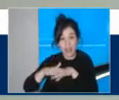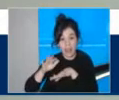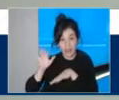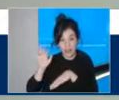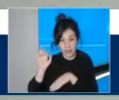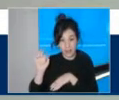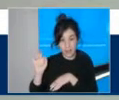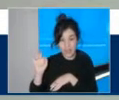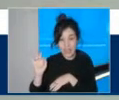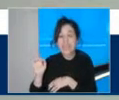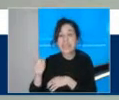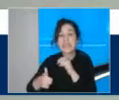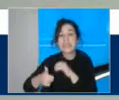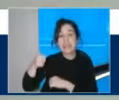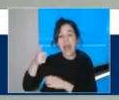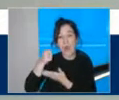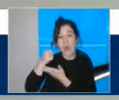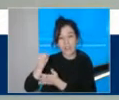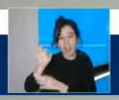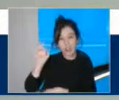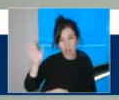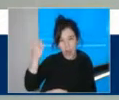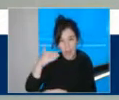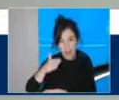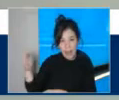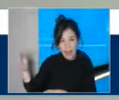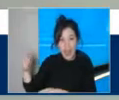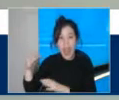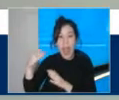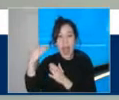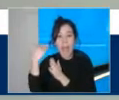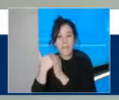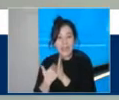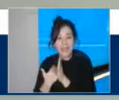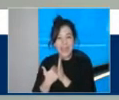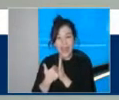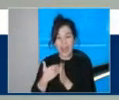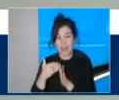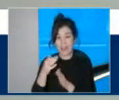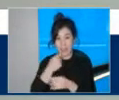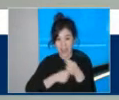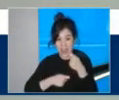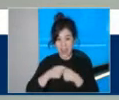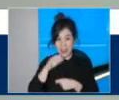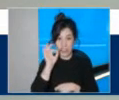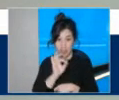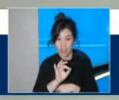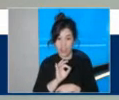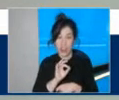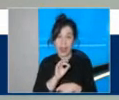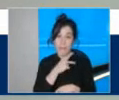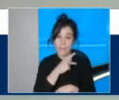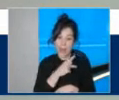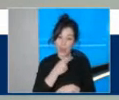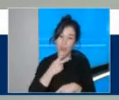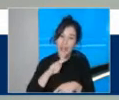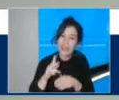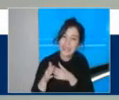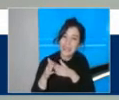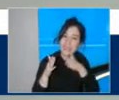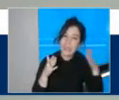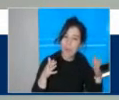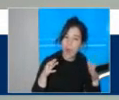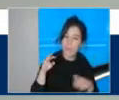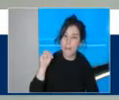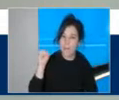ב5 השנים האחרונות היה מן הימין, המצע הכלכלי של מרין לפן הוא כן. שמאלה של מקרון, וגם בנושא